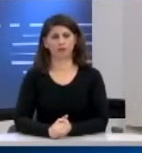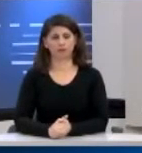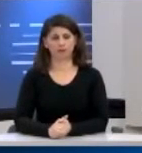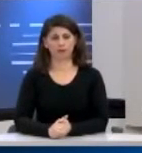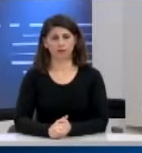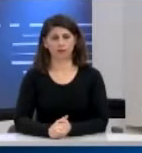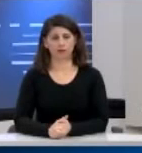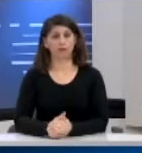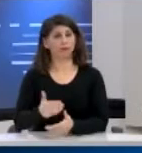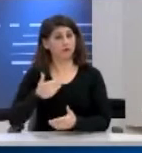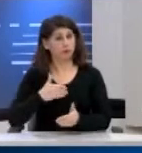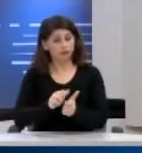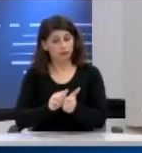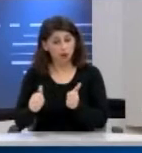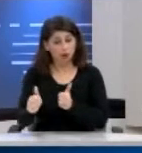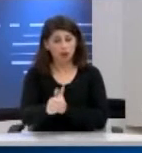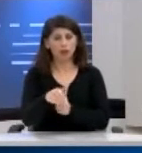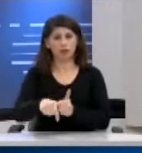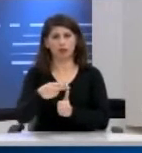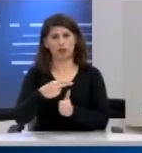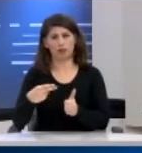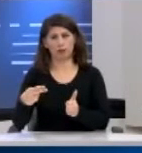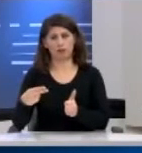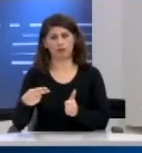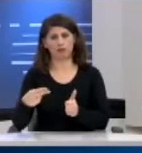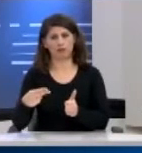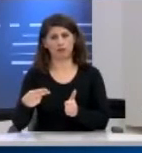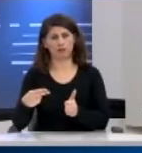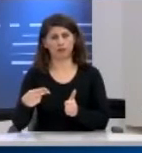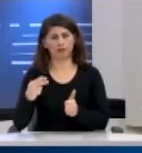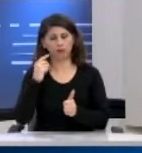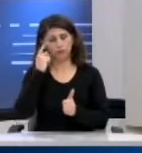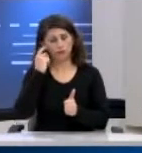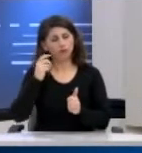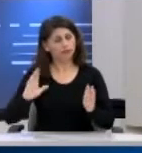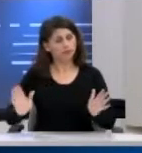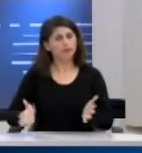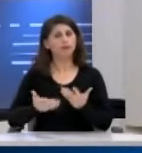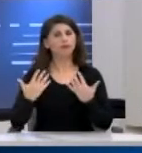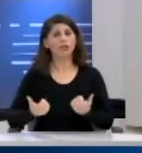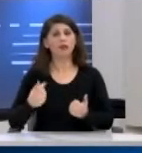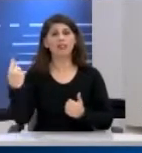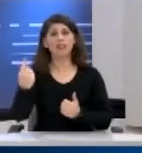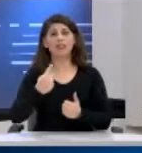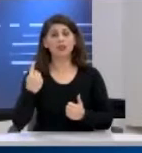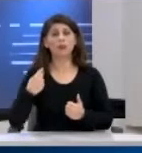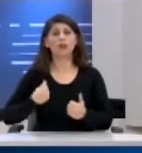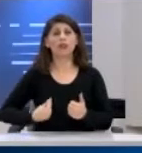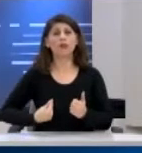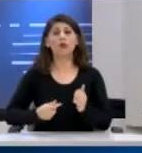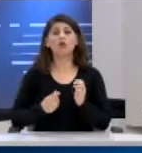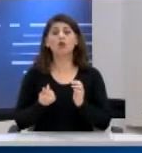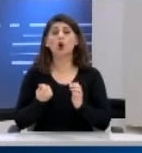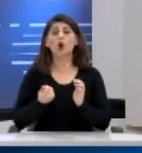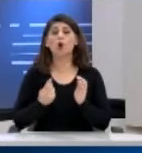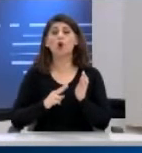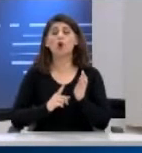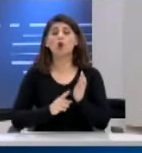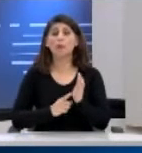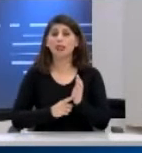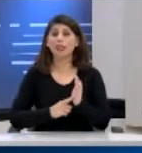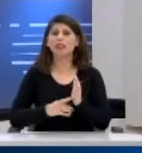Και θέσαμε προτεραιότητα σε αυτό το ζήτημα παρά το γεγονός ότι βρεθήκαμε σε συνθήκες δημοσιονομικής ασφυξίας